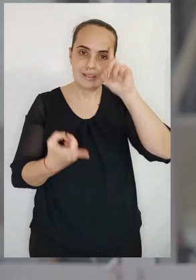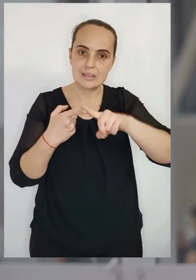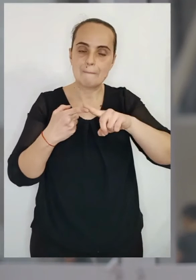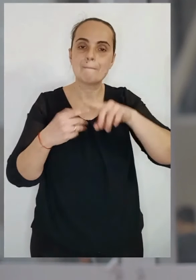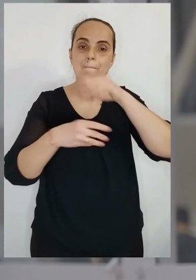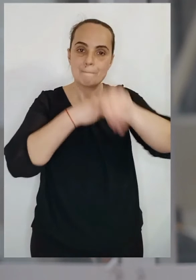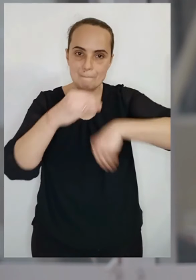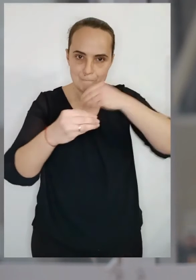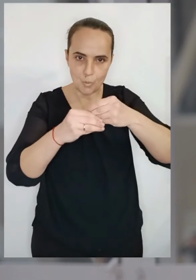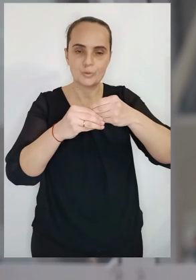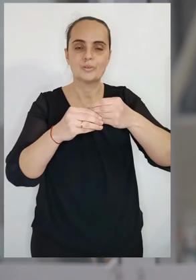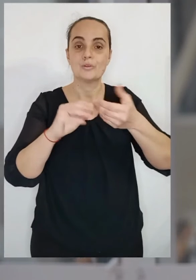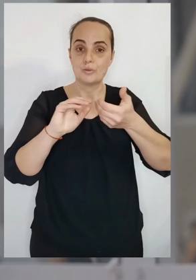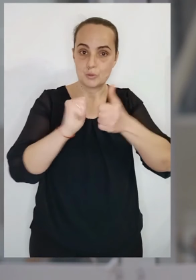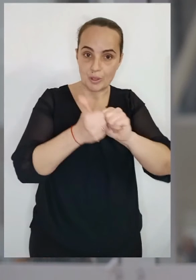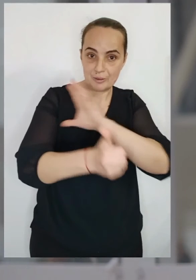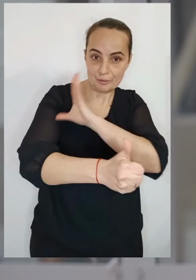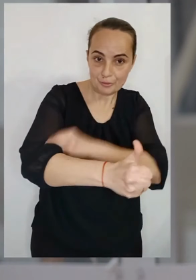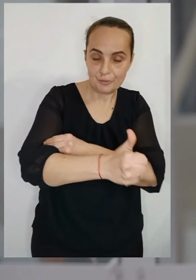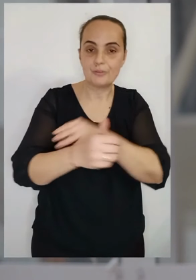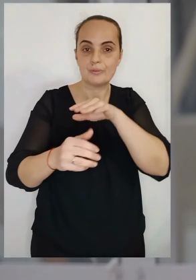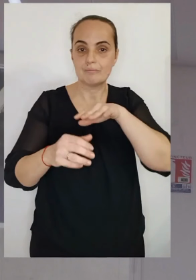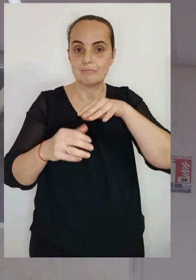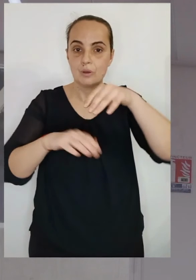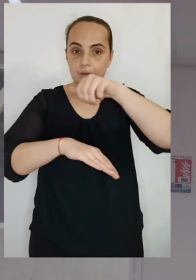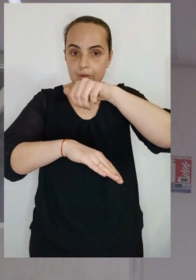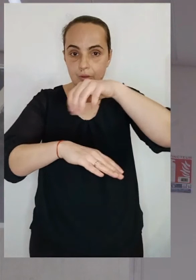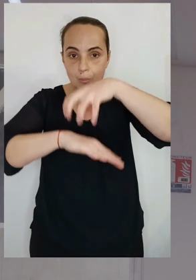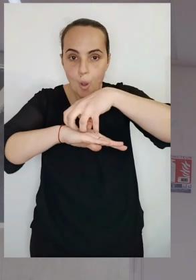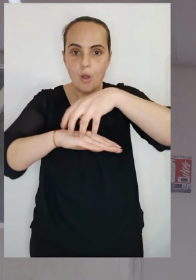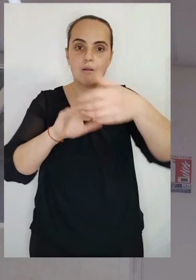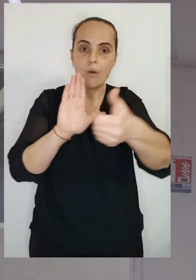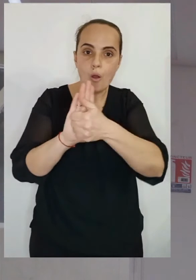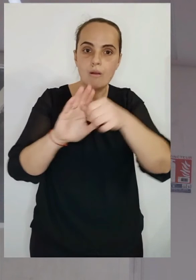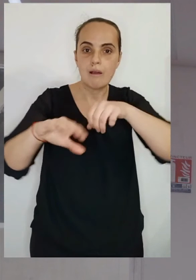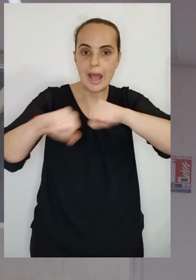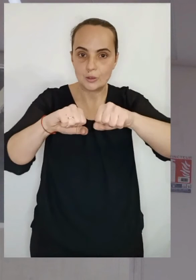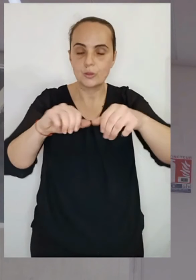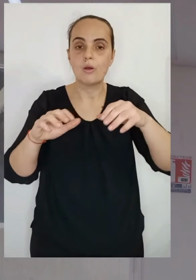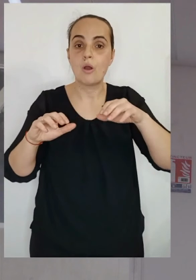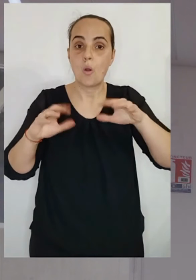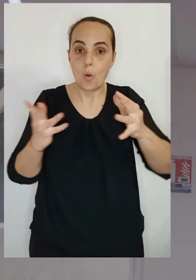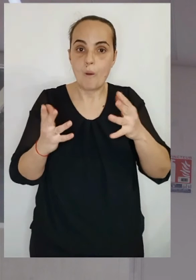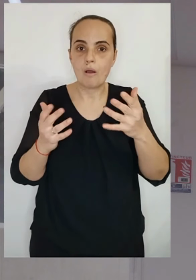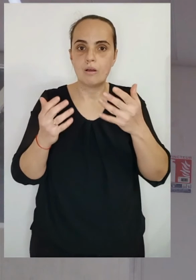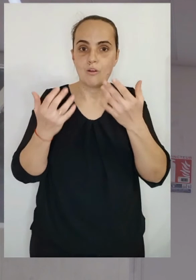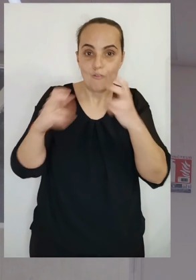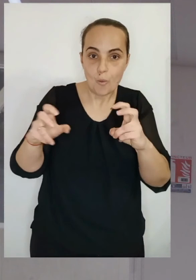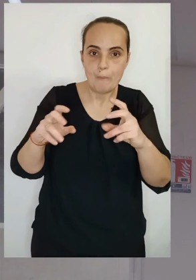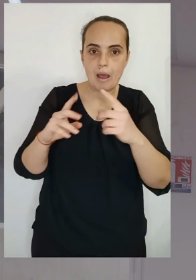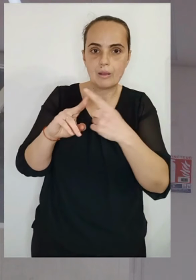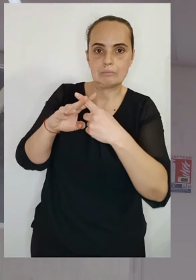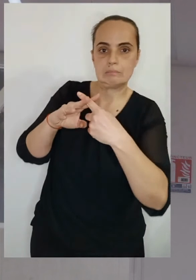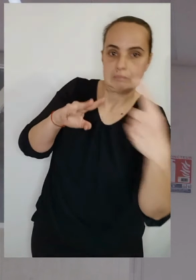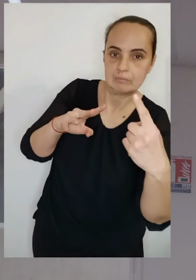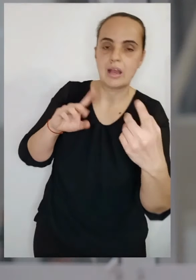monde sportif, au milieu sportif, aux acteurs sportifs à qui on s'adresse aujourd'hui d'ailleurs. comment faire pour qu'il n'ait pas le sentiment d'avoir été mis un petit peu